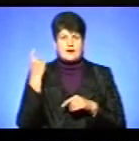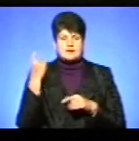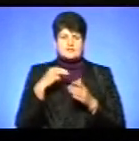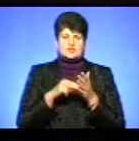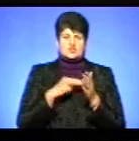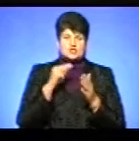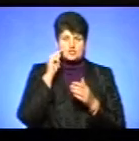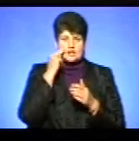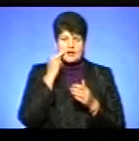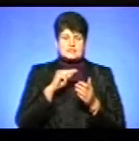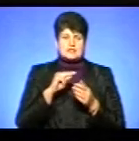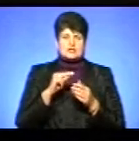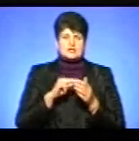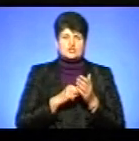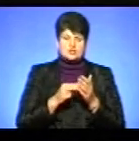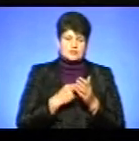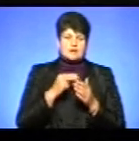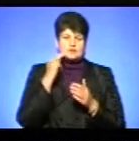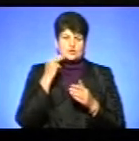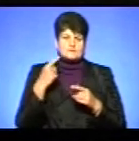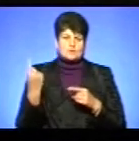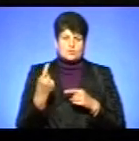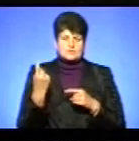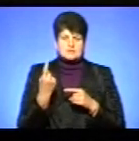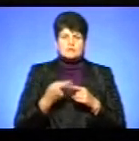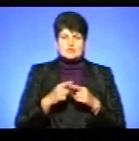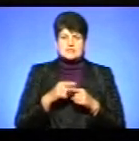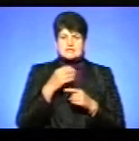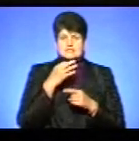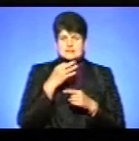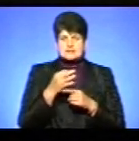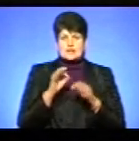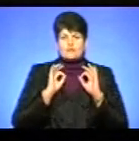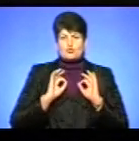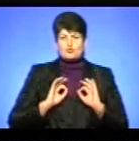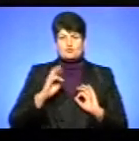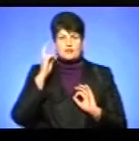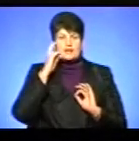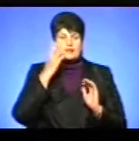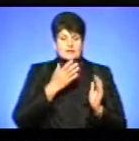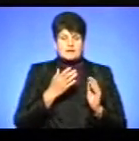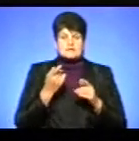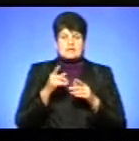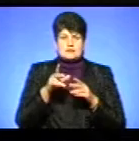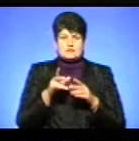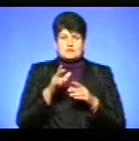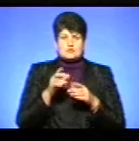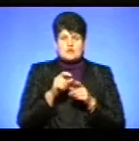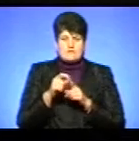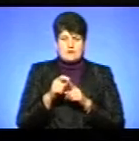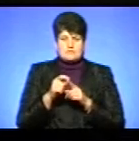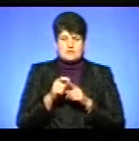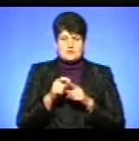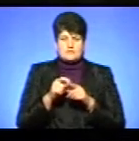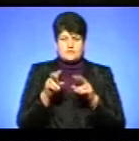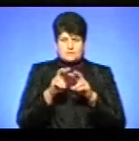Черкаській та Чернігівській. Про це повідомила речниця прокуратури Києва Надія Максимець. За її словами, під час розслідування виявили факти